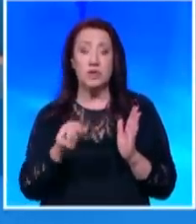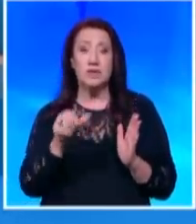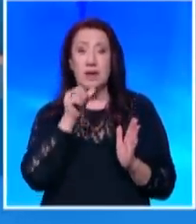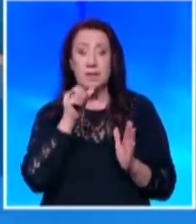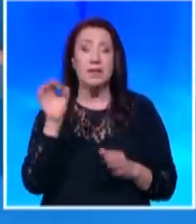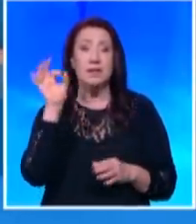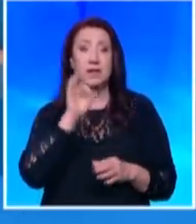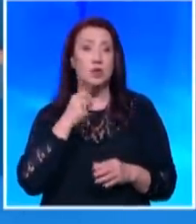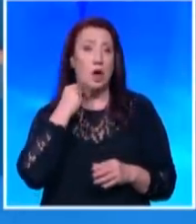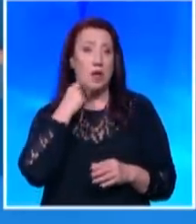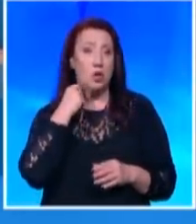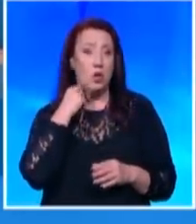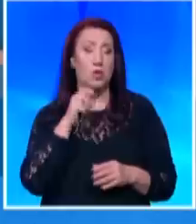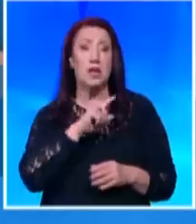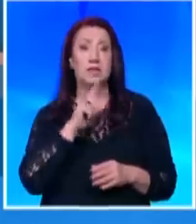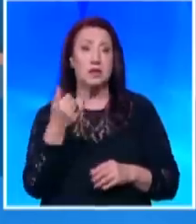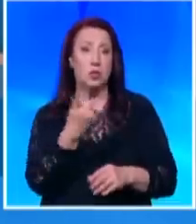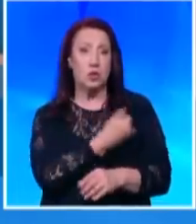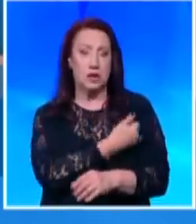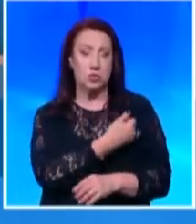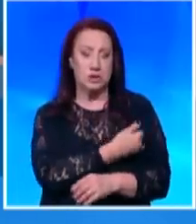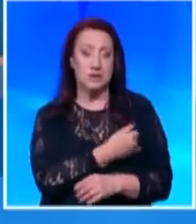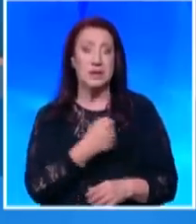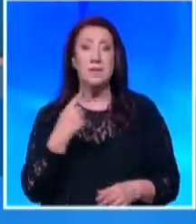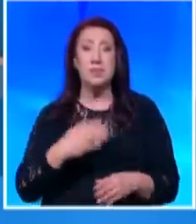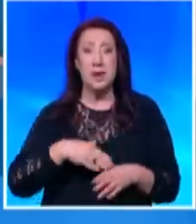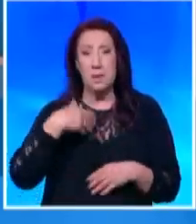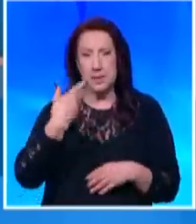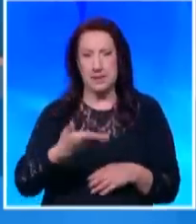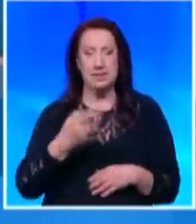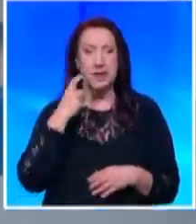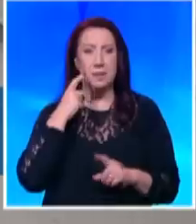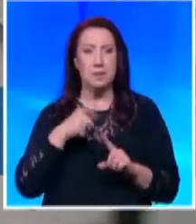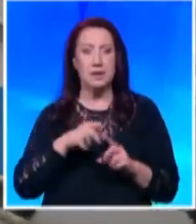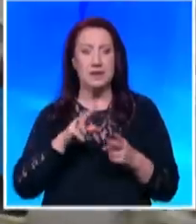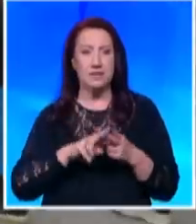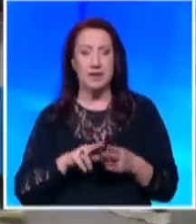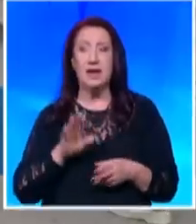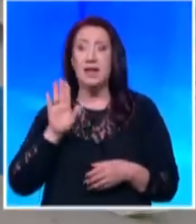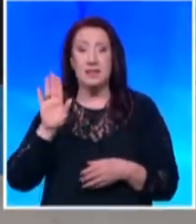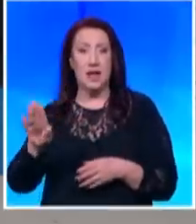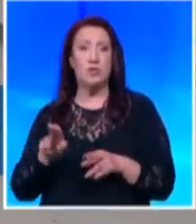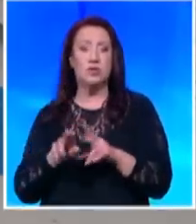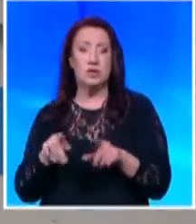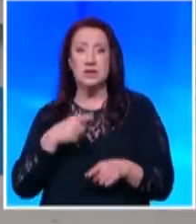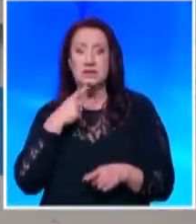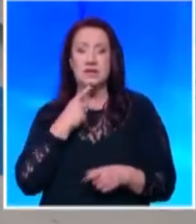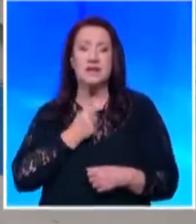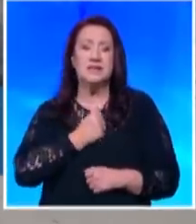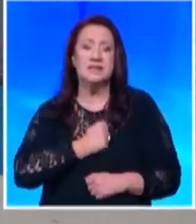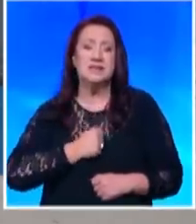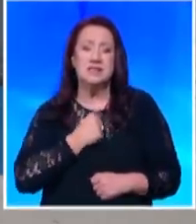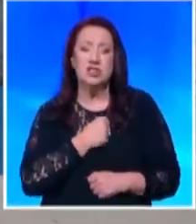нито наркотици. В емоционална изповед, първо пред BTV, родителите му изразяват искрени съболезнования към близките на